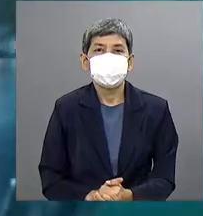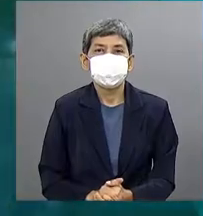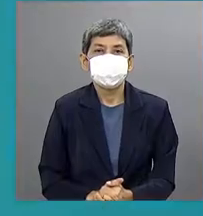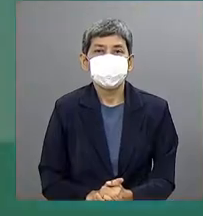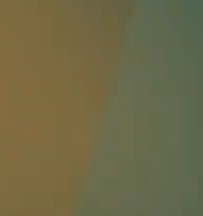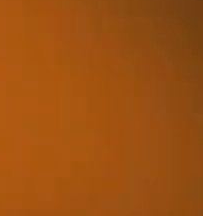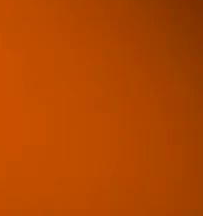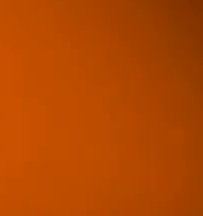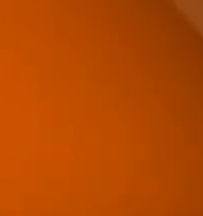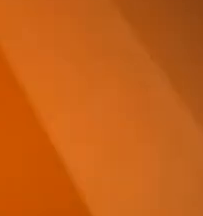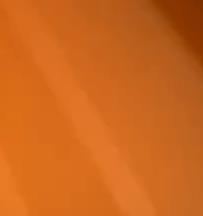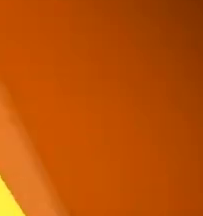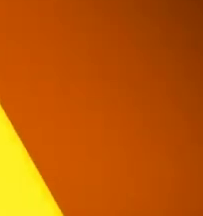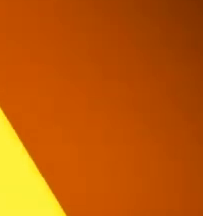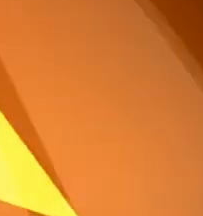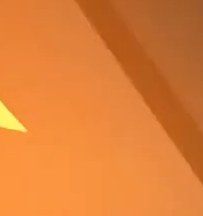ถ้า